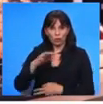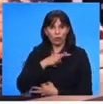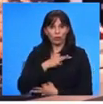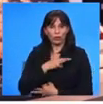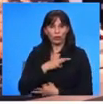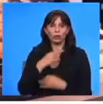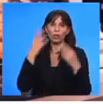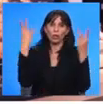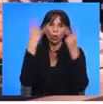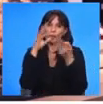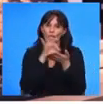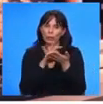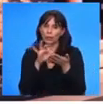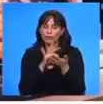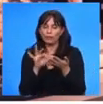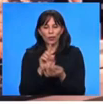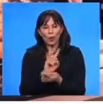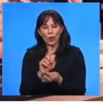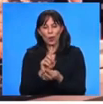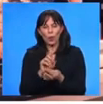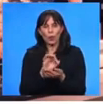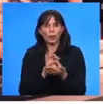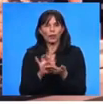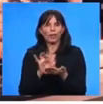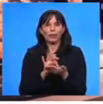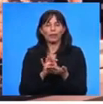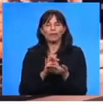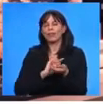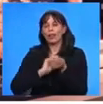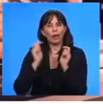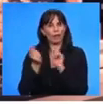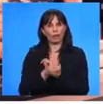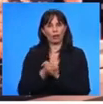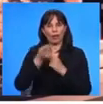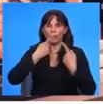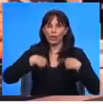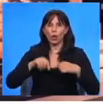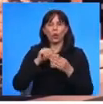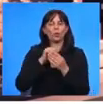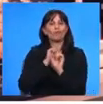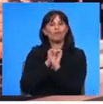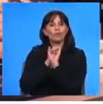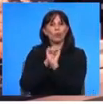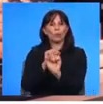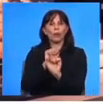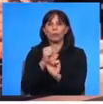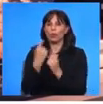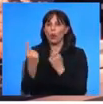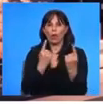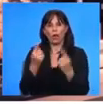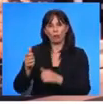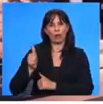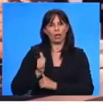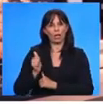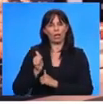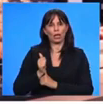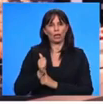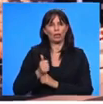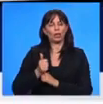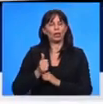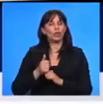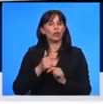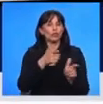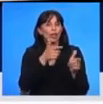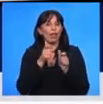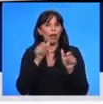כמובן שהמכתב לא נכתב בכלל, להפך. אנחנו ממשיכים לחזק כל חייל במדינה שירה בשוגג או לא